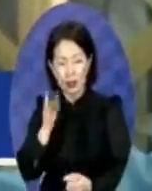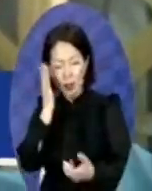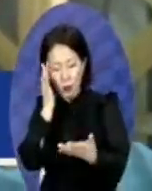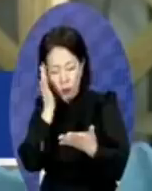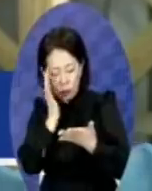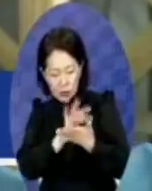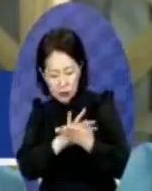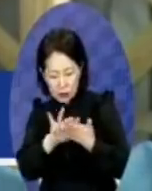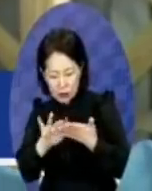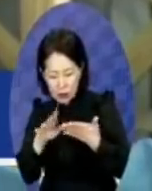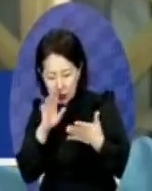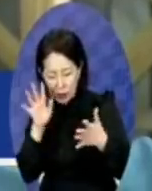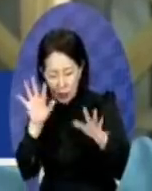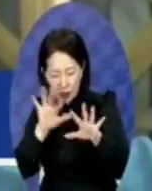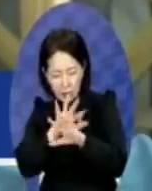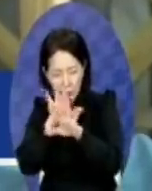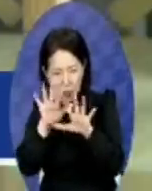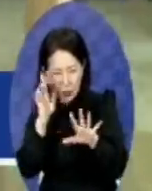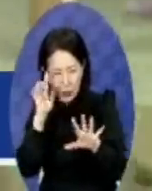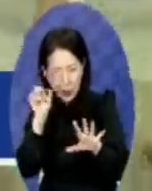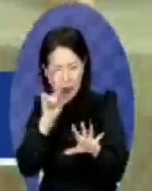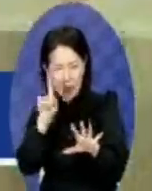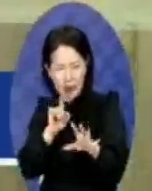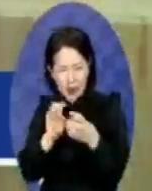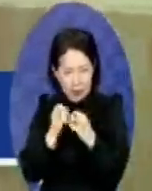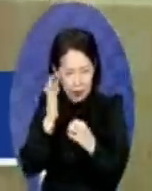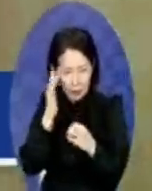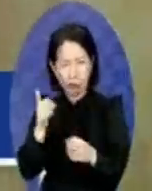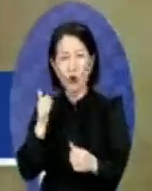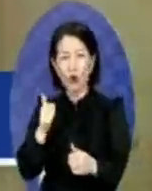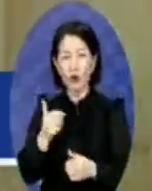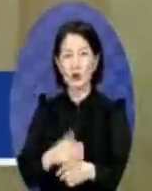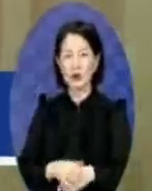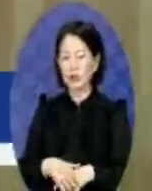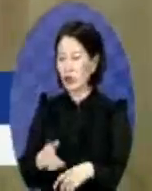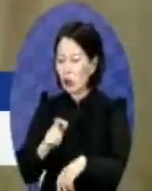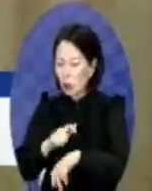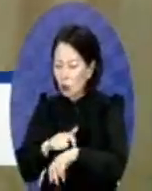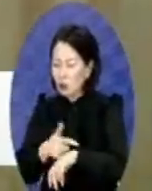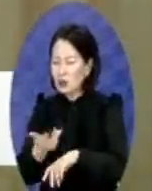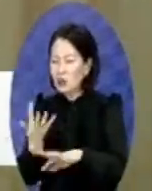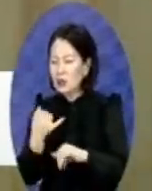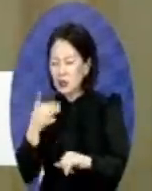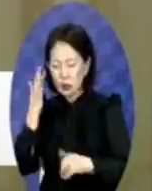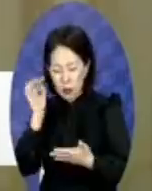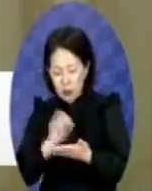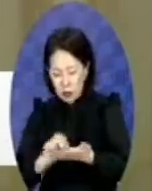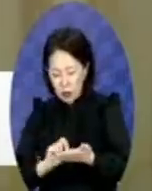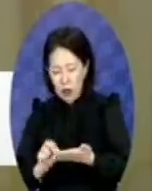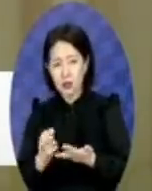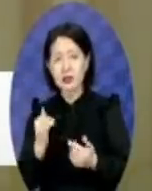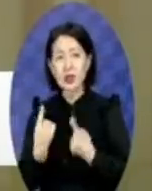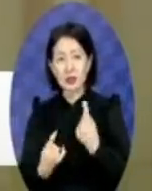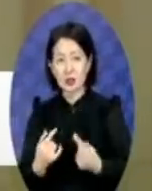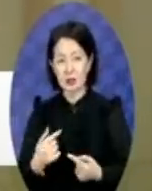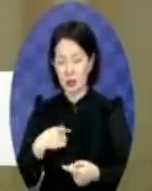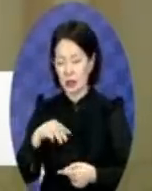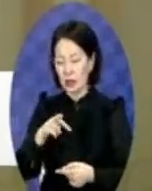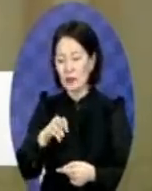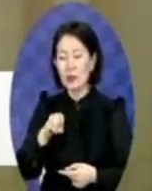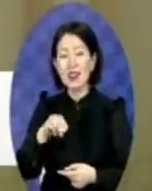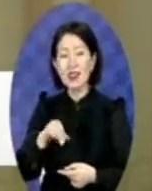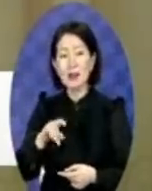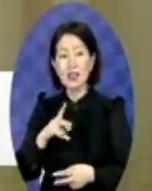ингээд анализ хийгээд их юм аа яг гоё. Яг ямар хугацаанд хичнээний төрлийн бодлого бодож яаж өрсөлдөд юм бэ? Би ясаа математикийн төрөл орсон.